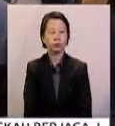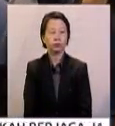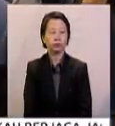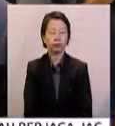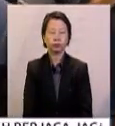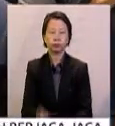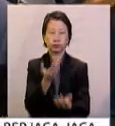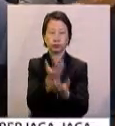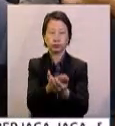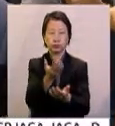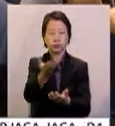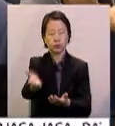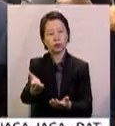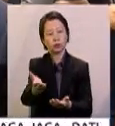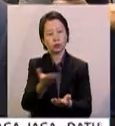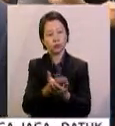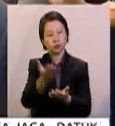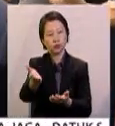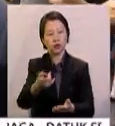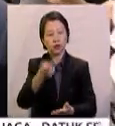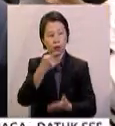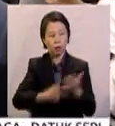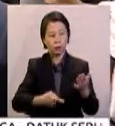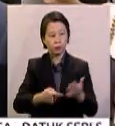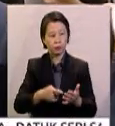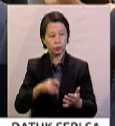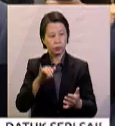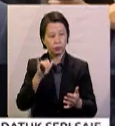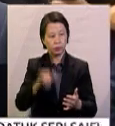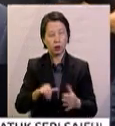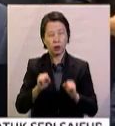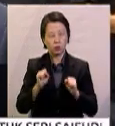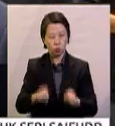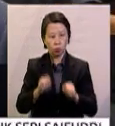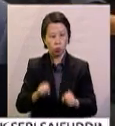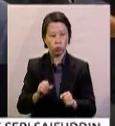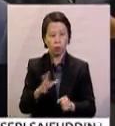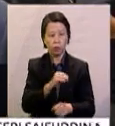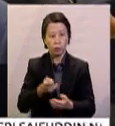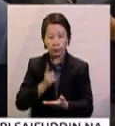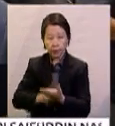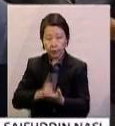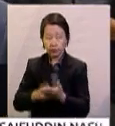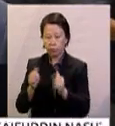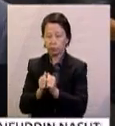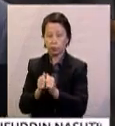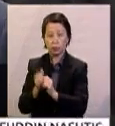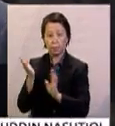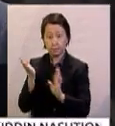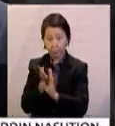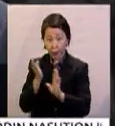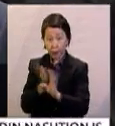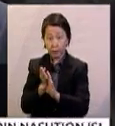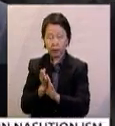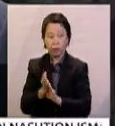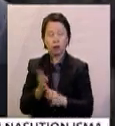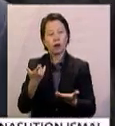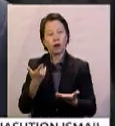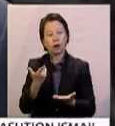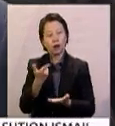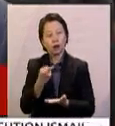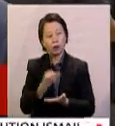Membeli setakat apa yang mampu, bincang dengan institusi kewangan apa